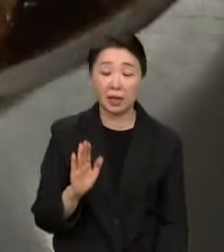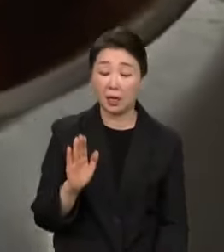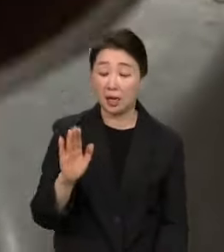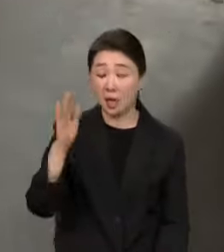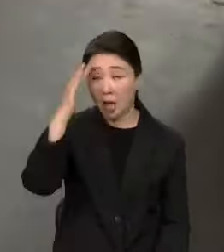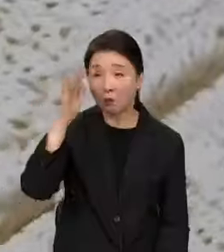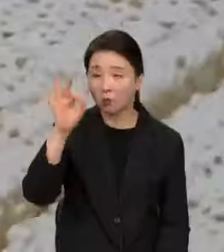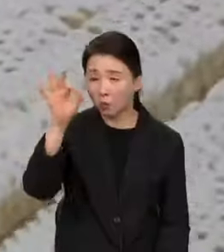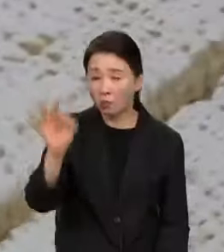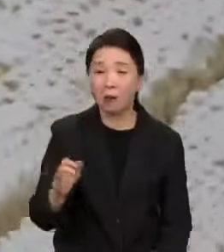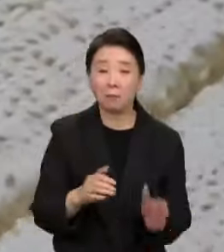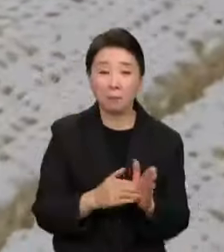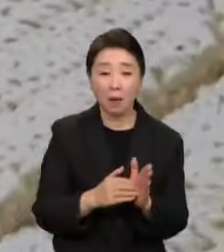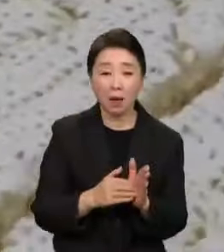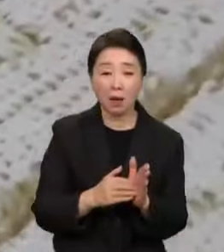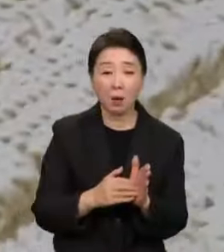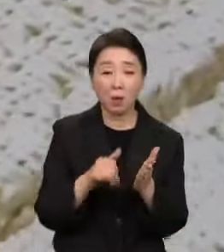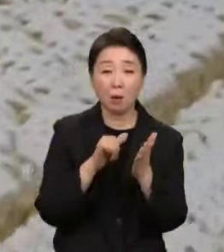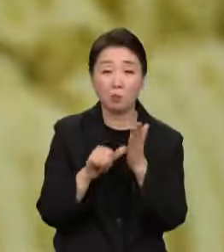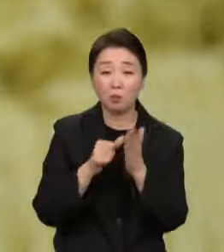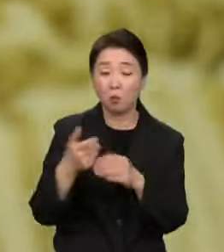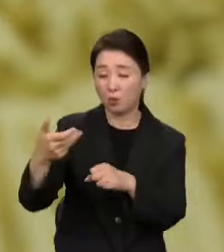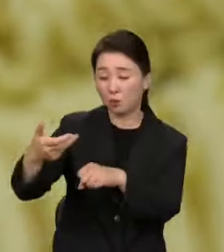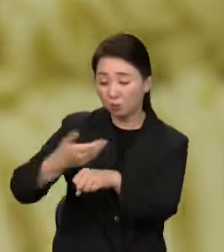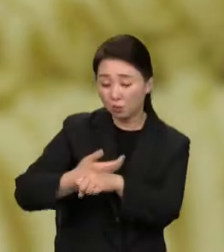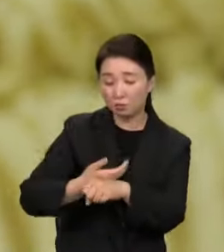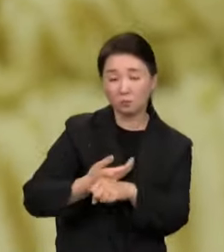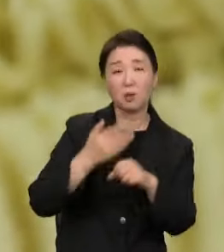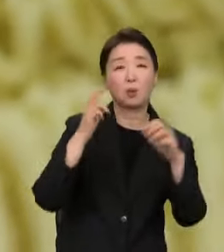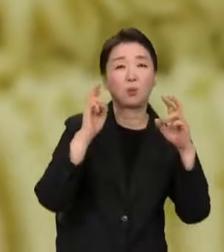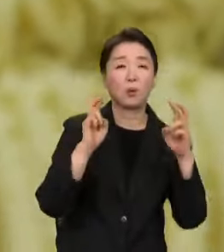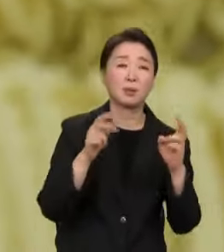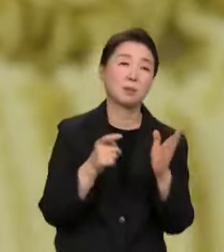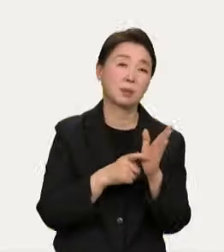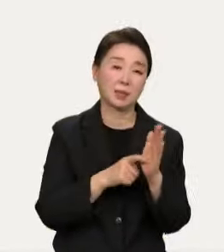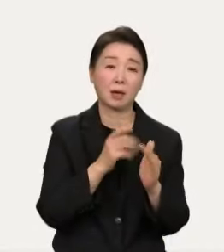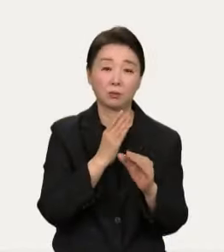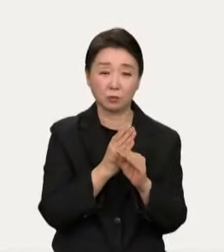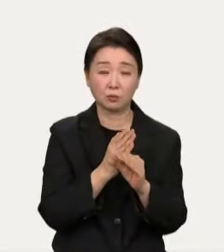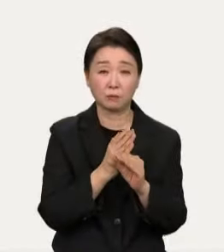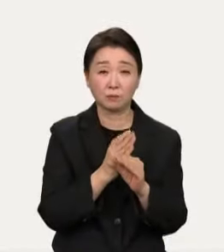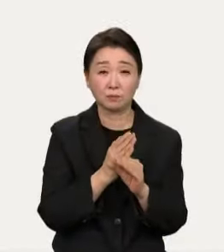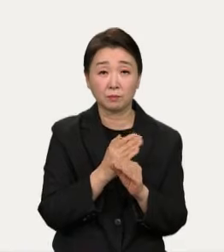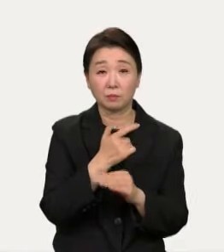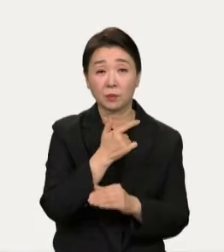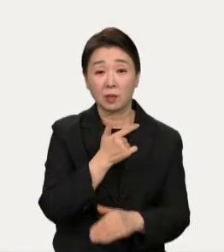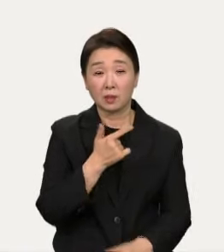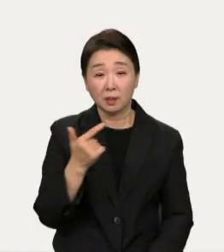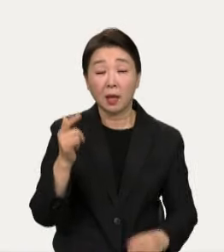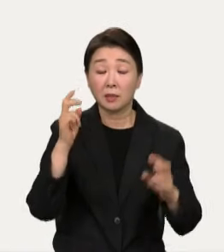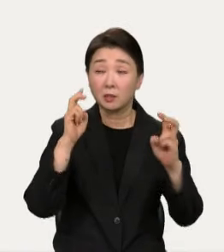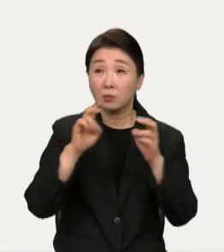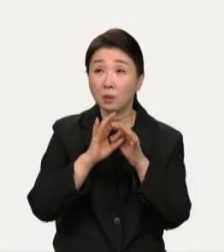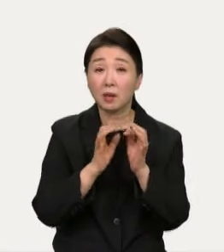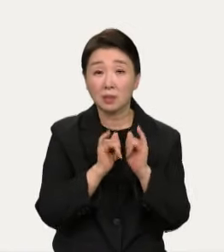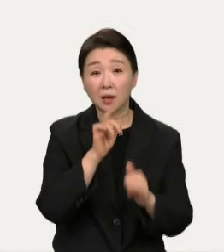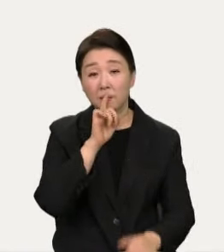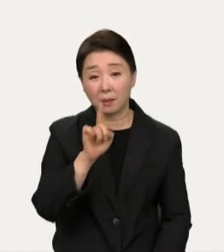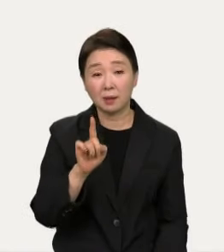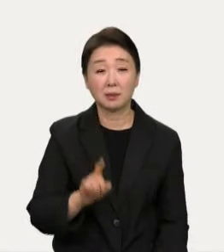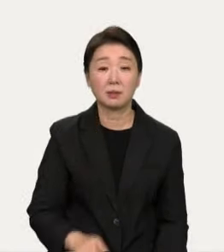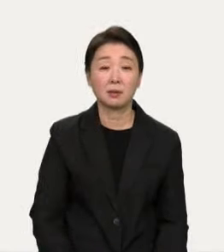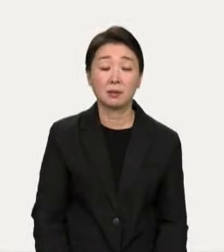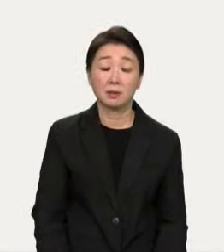원자재 대부분을 수입해야 하는 식품 업체들은 비상입니다. 한 대형 식품 기업 관계자는